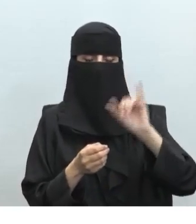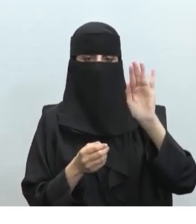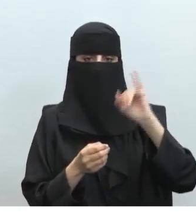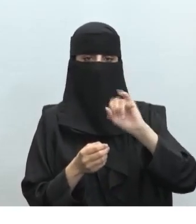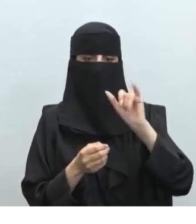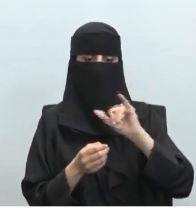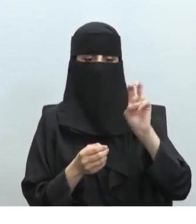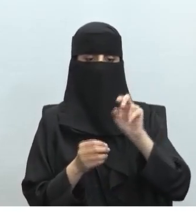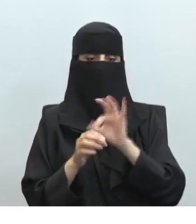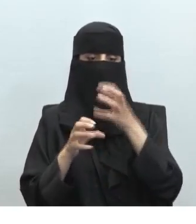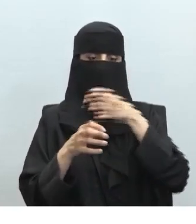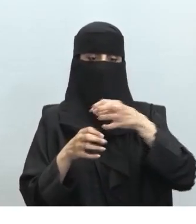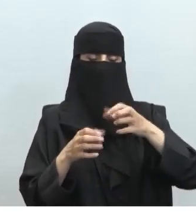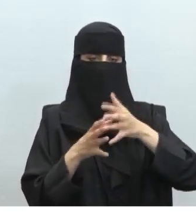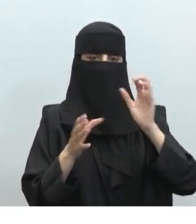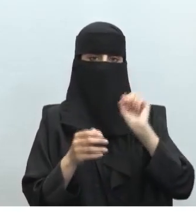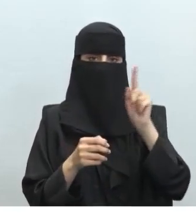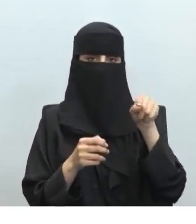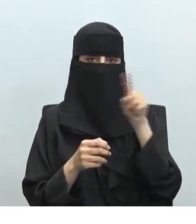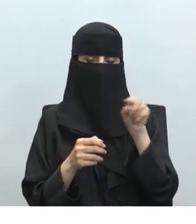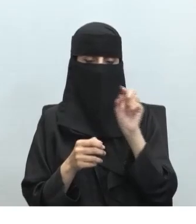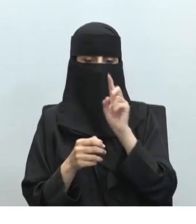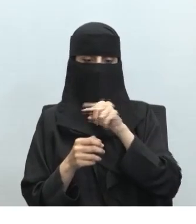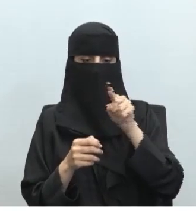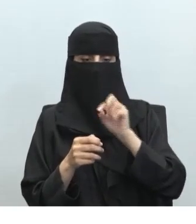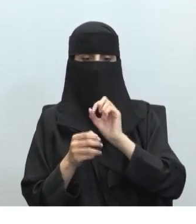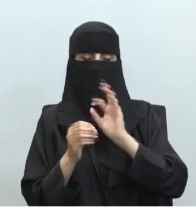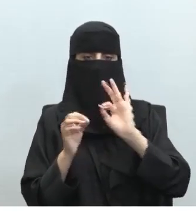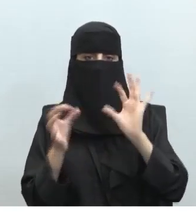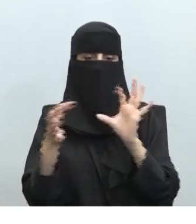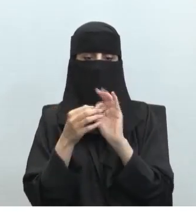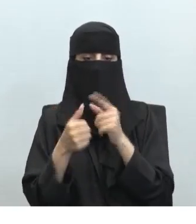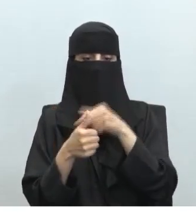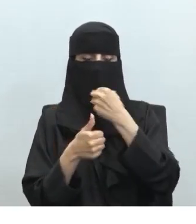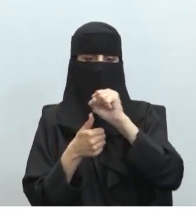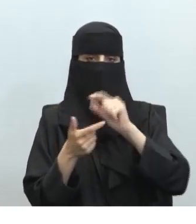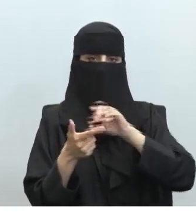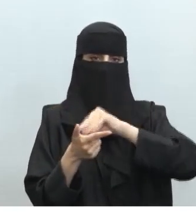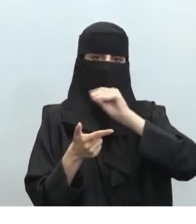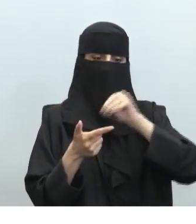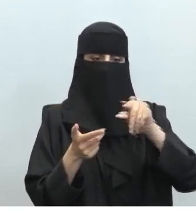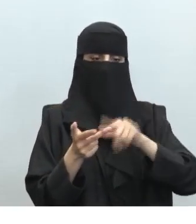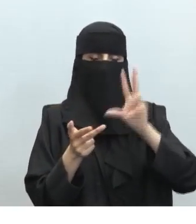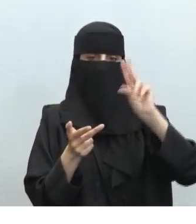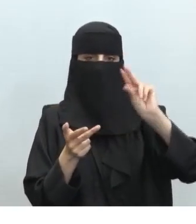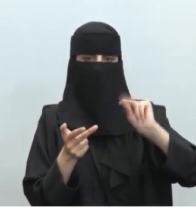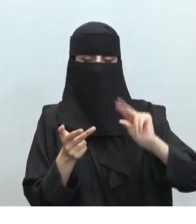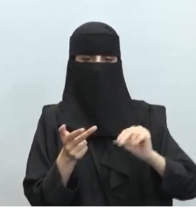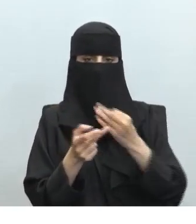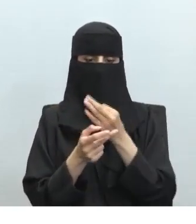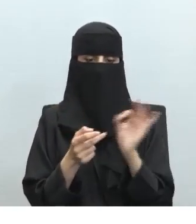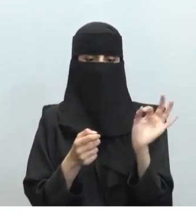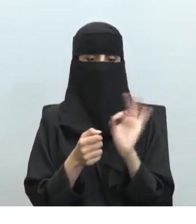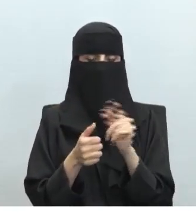من الديني التي تشترك في الطفره مثل الحذف الانتقال التكرارات المتتابعه فعلى المثال او على